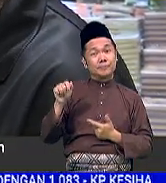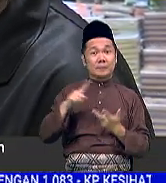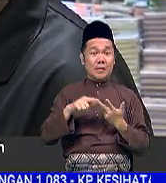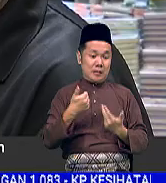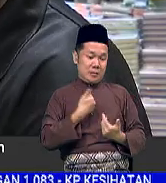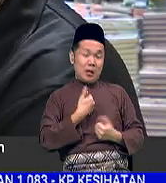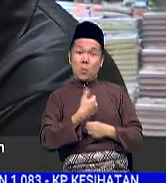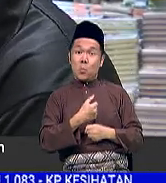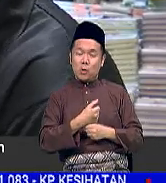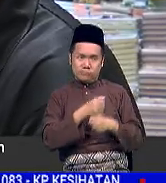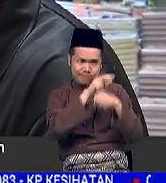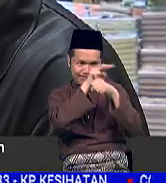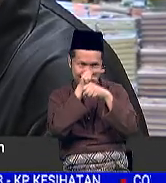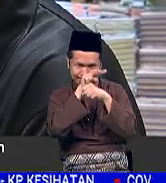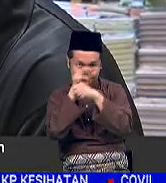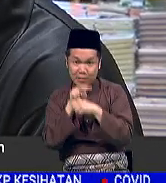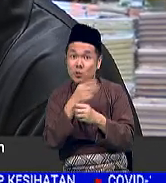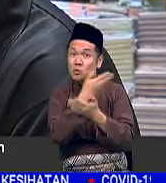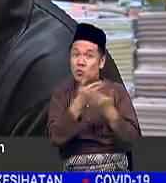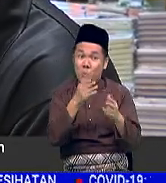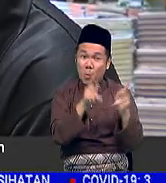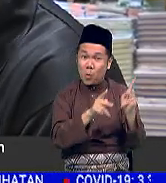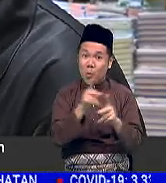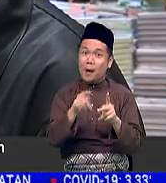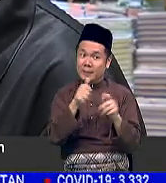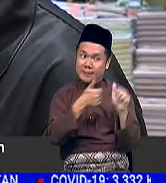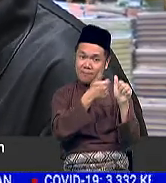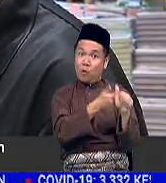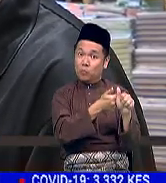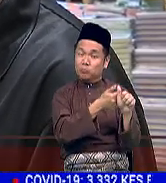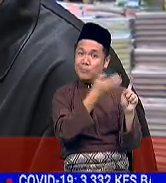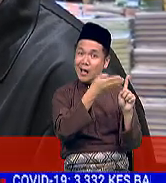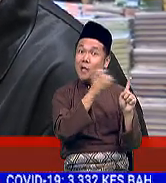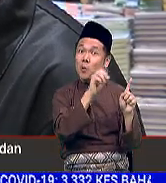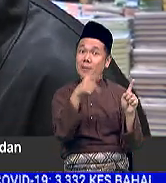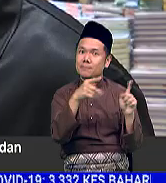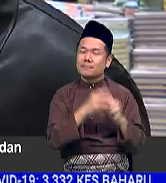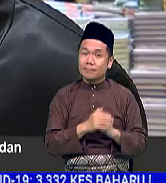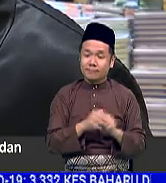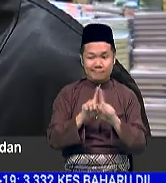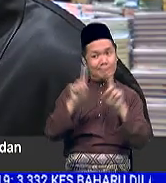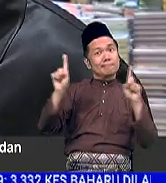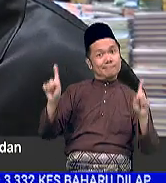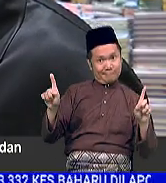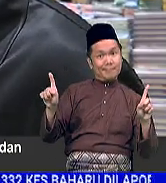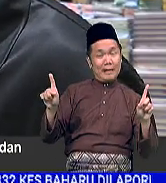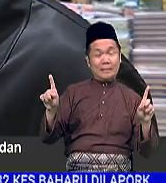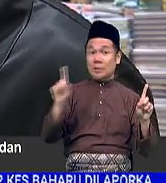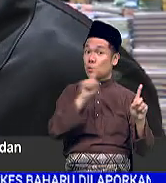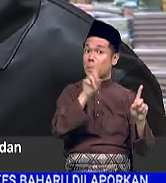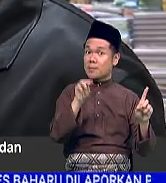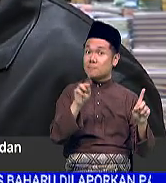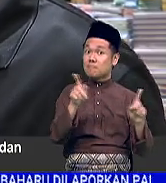security, RELA personnel also walk around to ensure that all the shoppers are complying with the SOPs. That means the jarak, which is the distance of